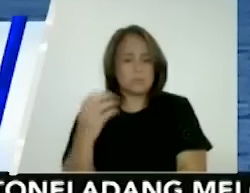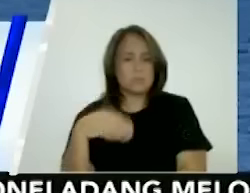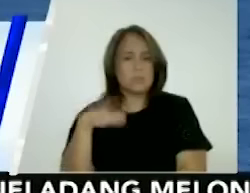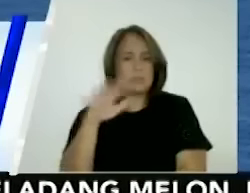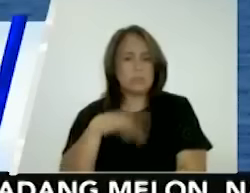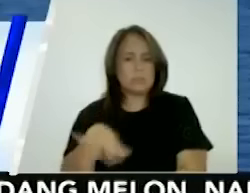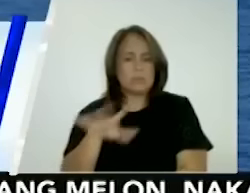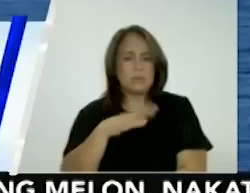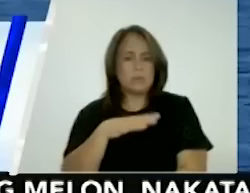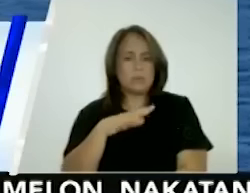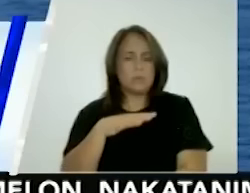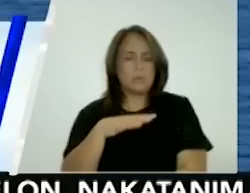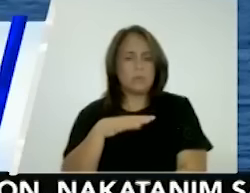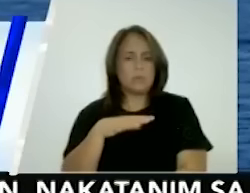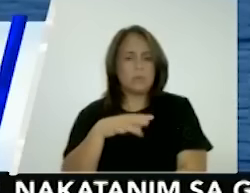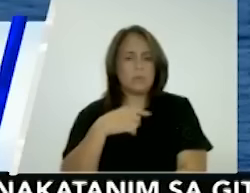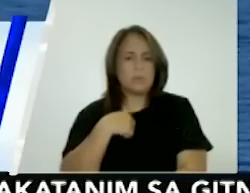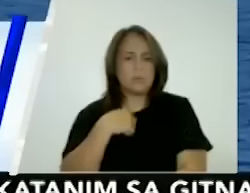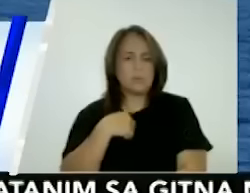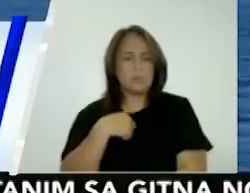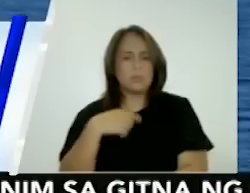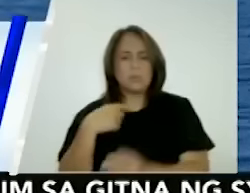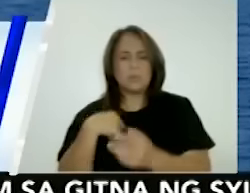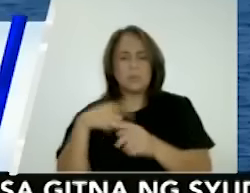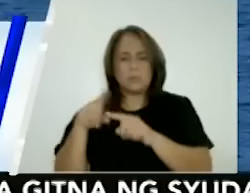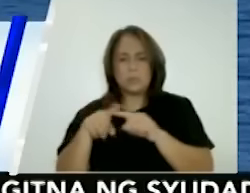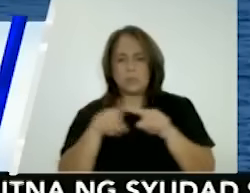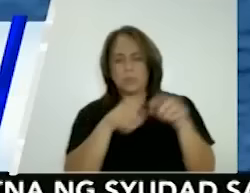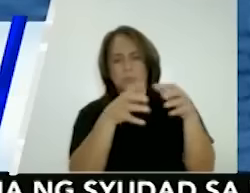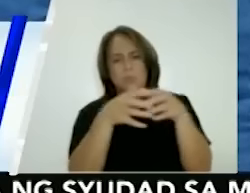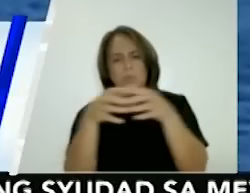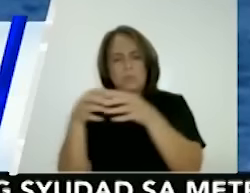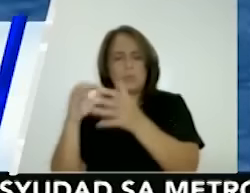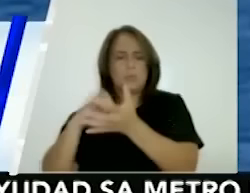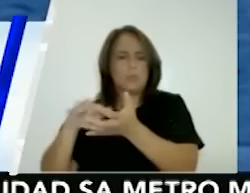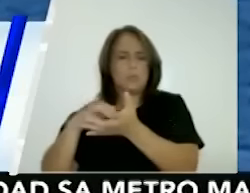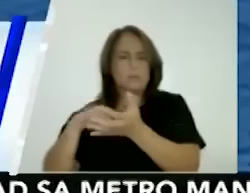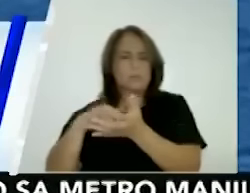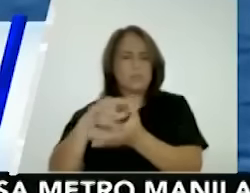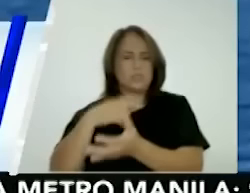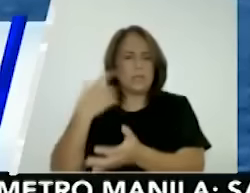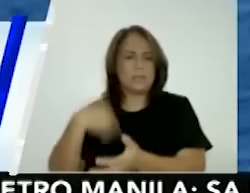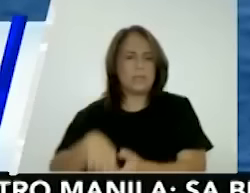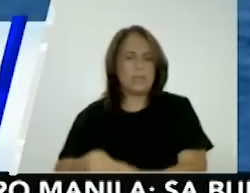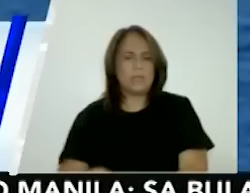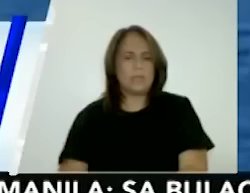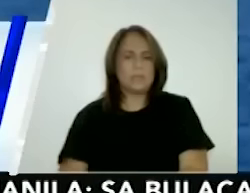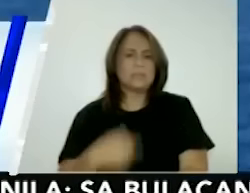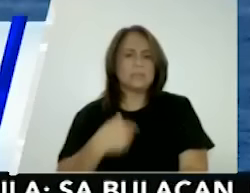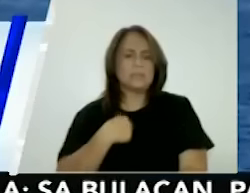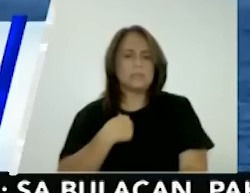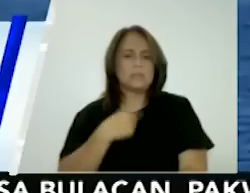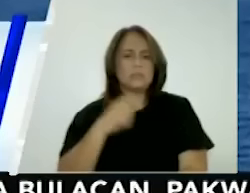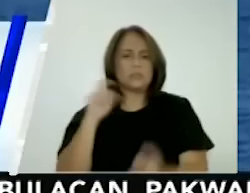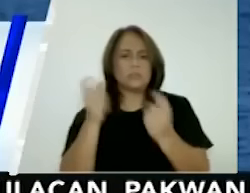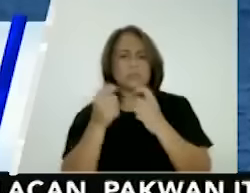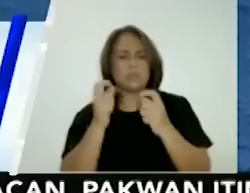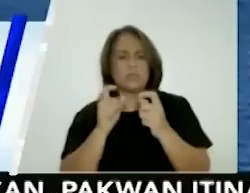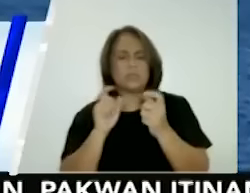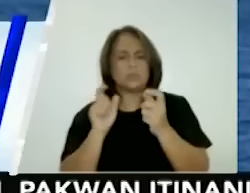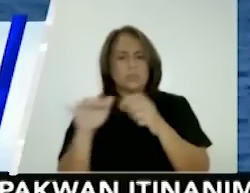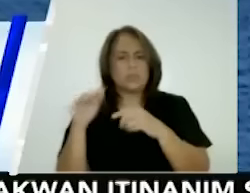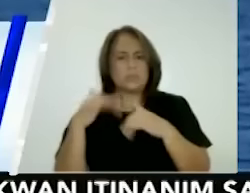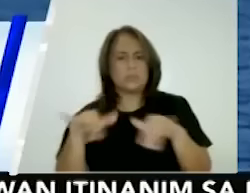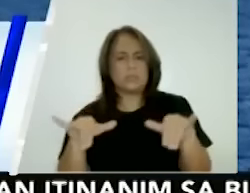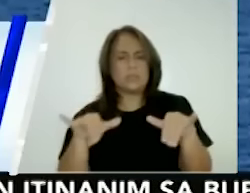box ng multilateral maritime exercise ang barko ng China na kahit nagbabago-bago ng posisyon, hindi nag-radio